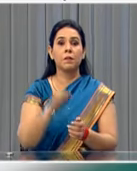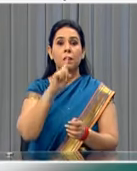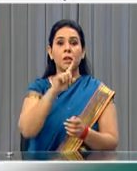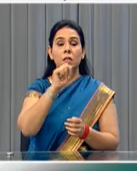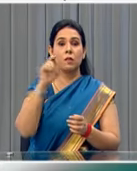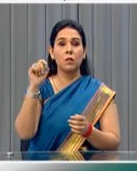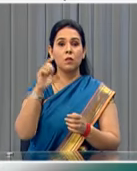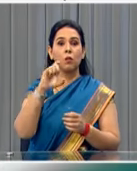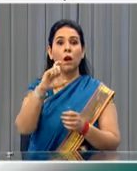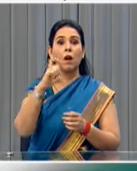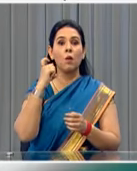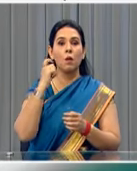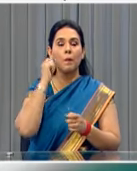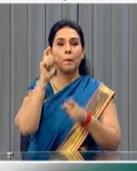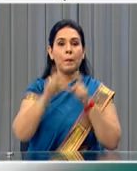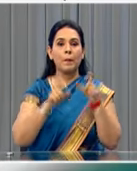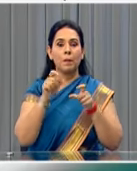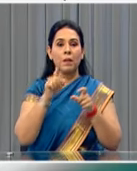125 करोड़